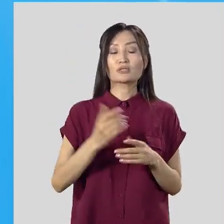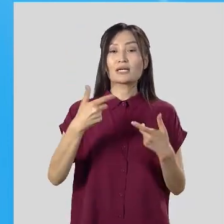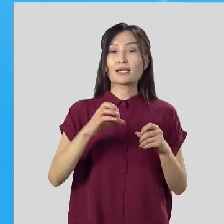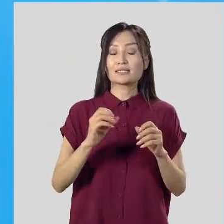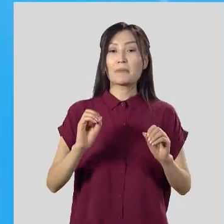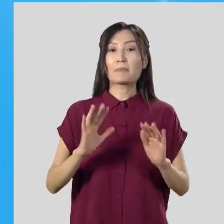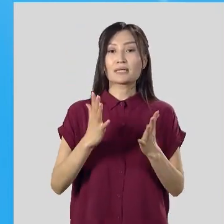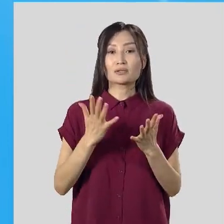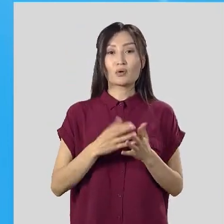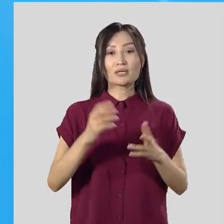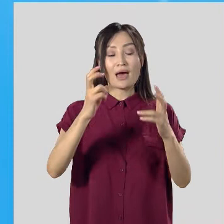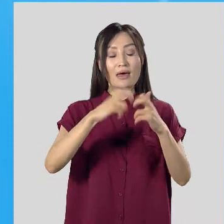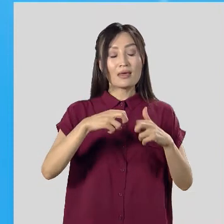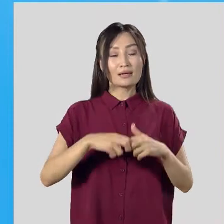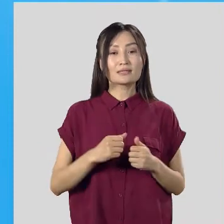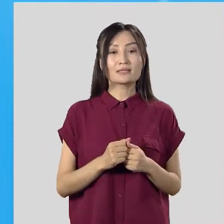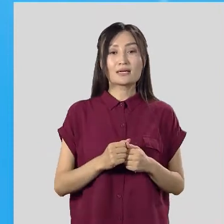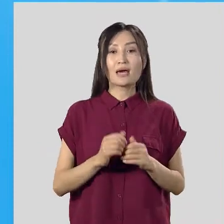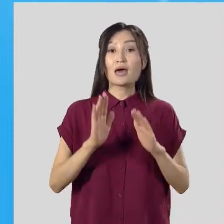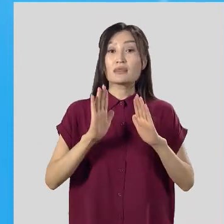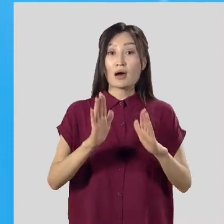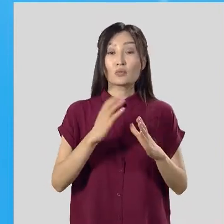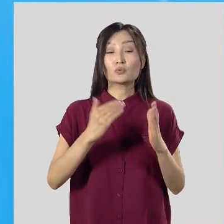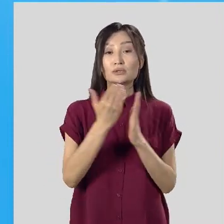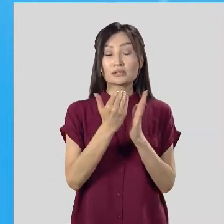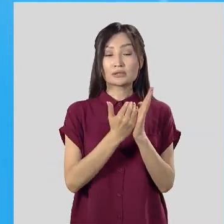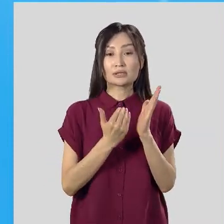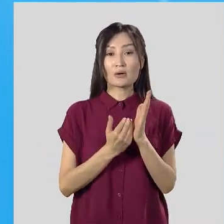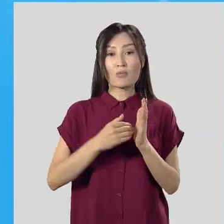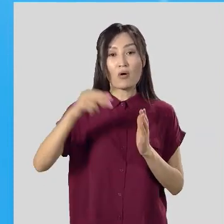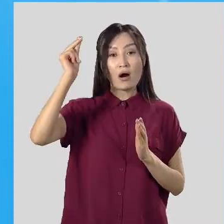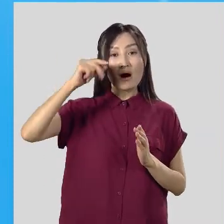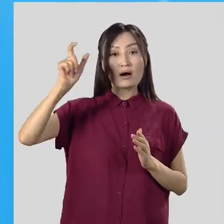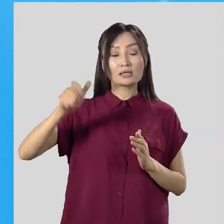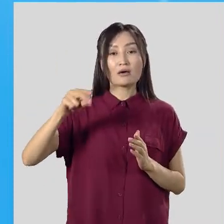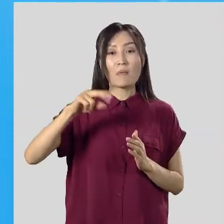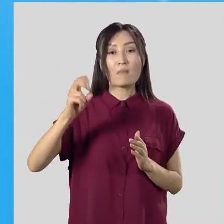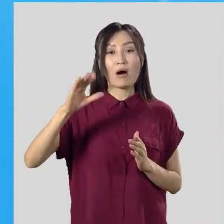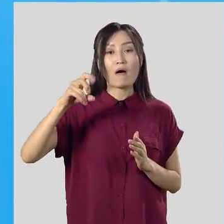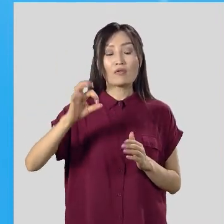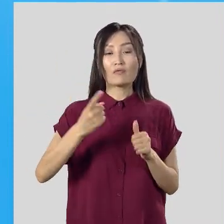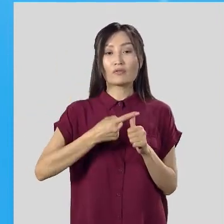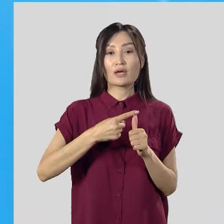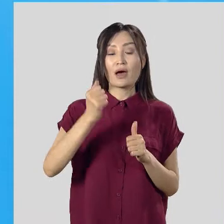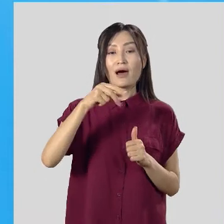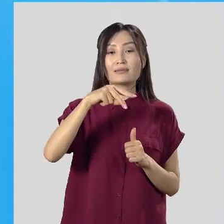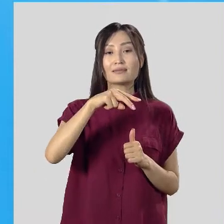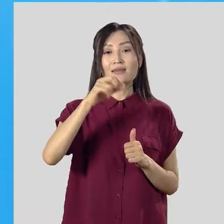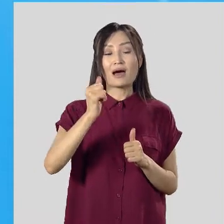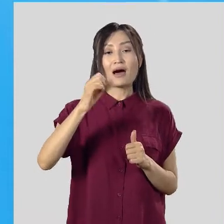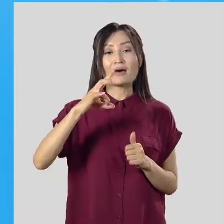и происходит анализ. Такую систему академик Павлов назвал